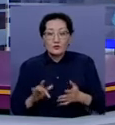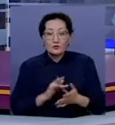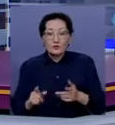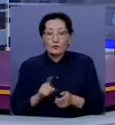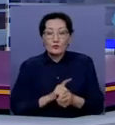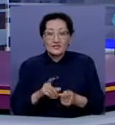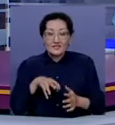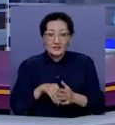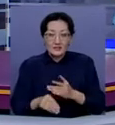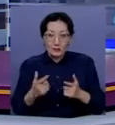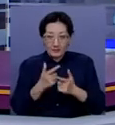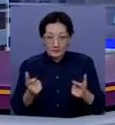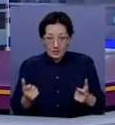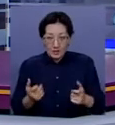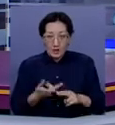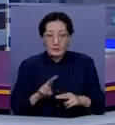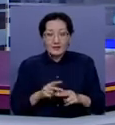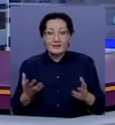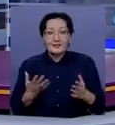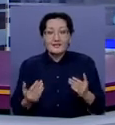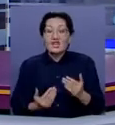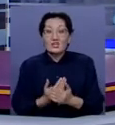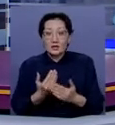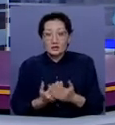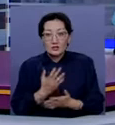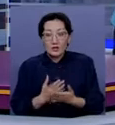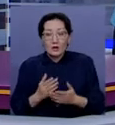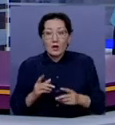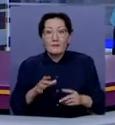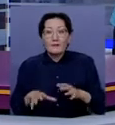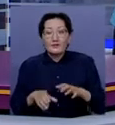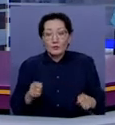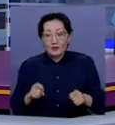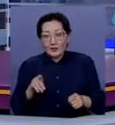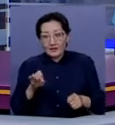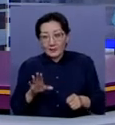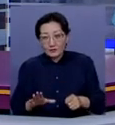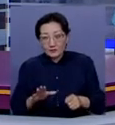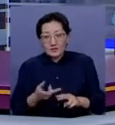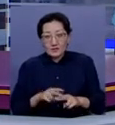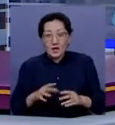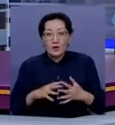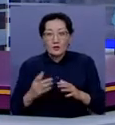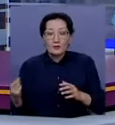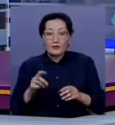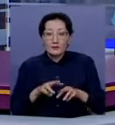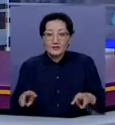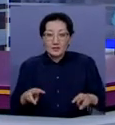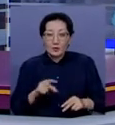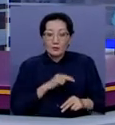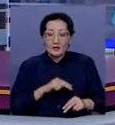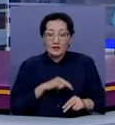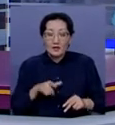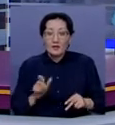өзгертулер енгізілетін де мәлім болды. Бұл нендей жаңашылдықтар? Мәжіліс спикері Нұрлан Нығматулин ауыл шаруашылығы министрі мен